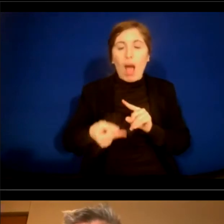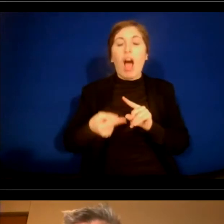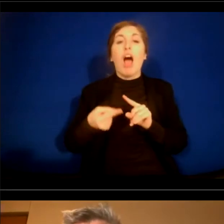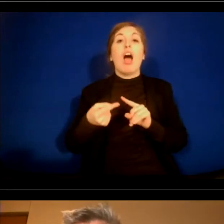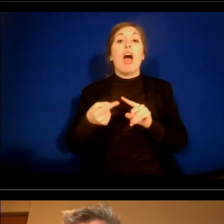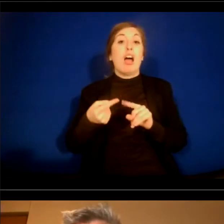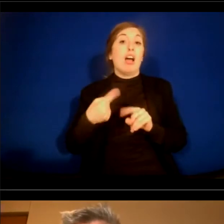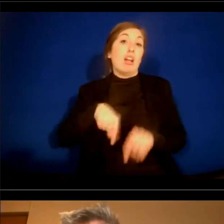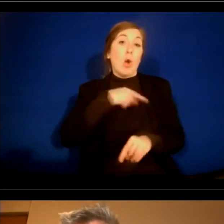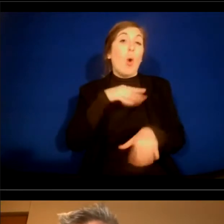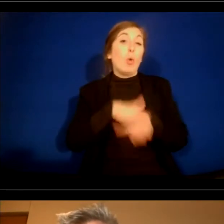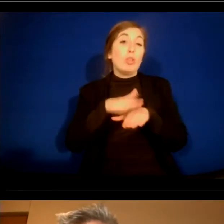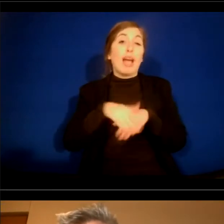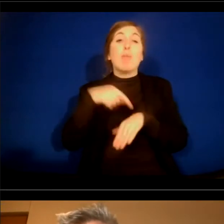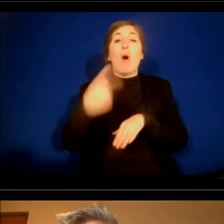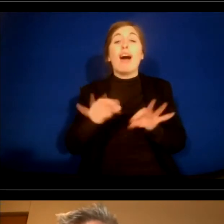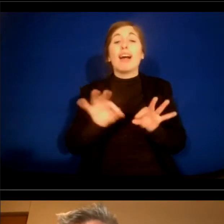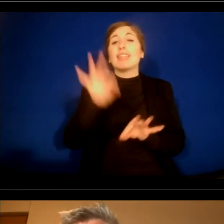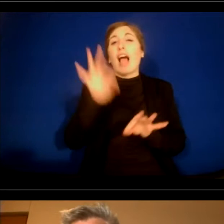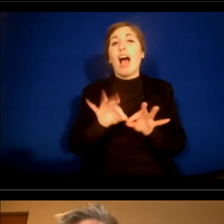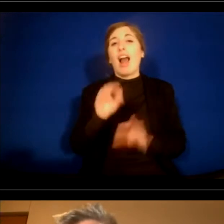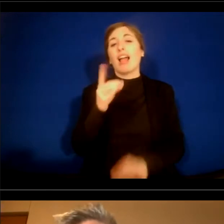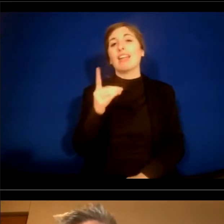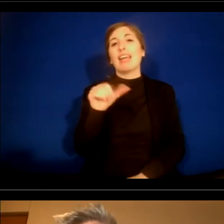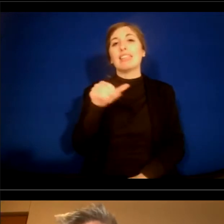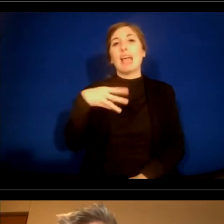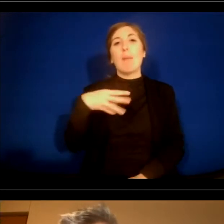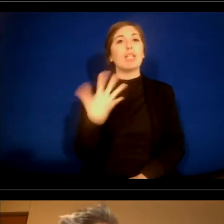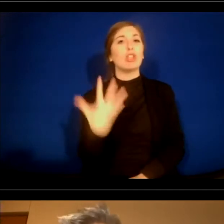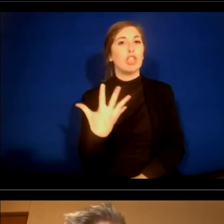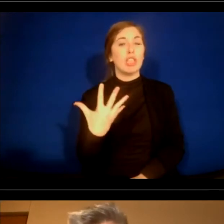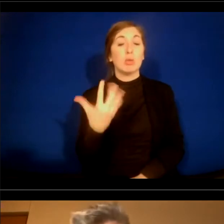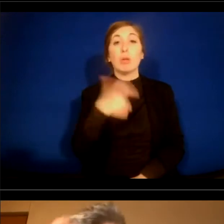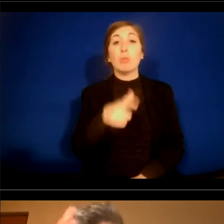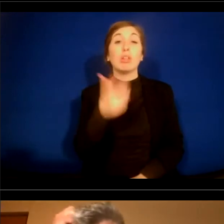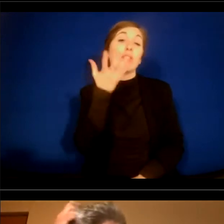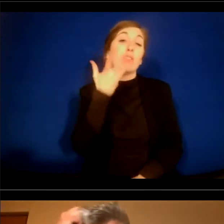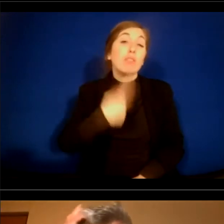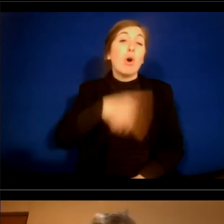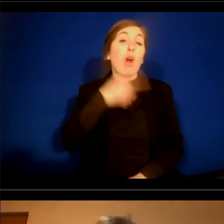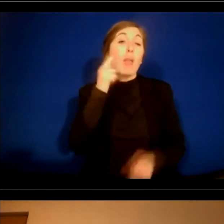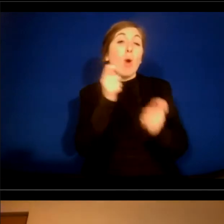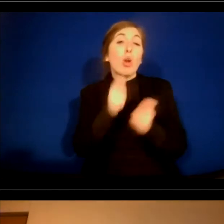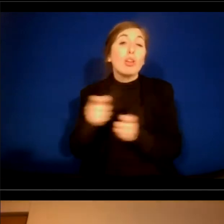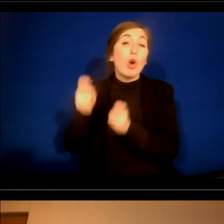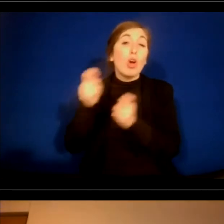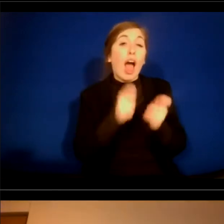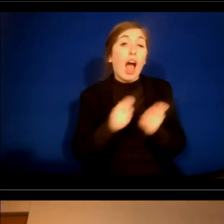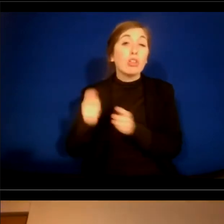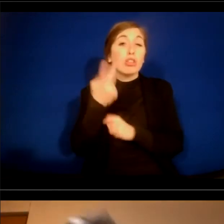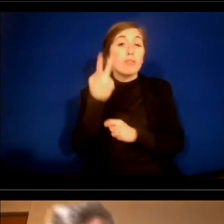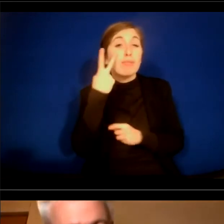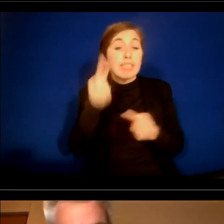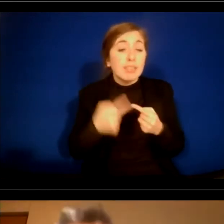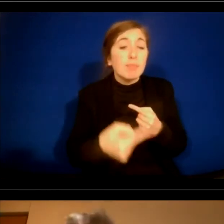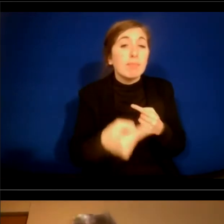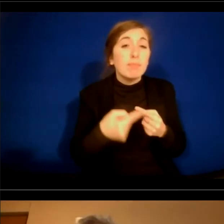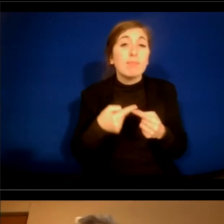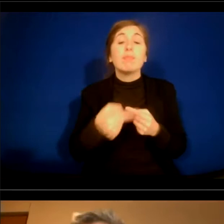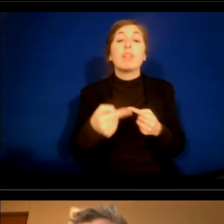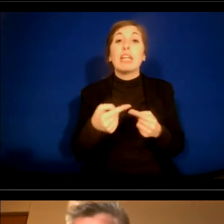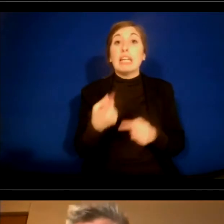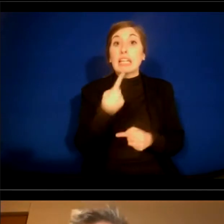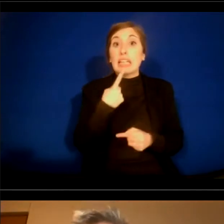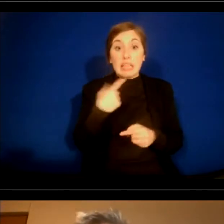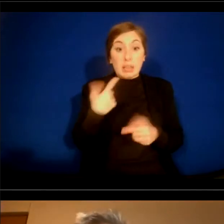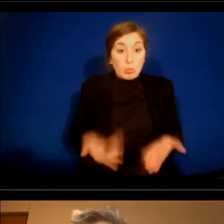del DSM-5, per cercare anche di monitorare, fare degli assessment, in questo momento anche chi sta lavorando